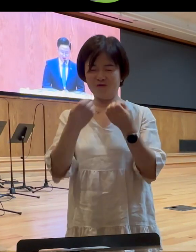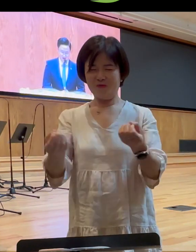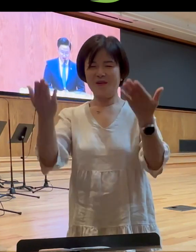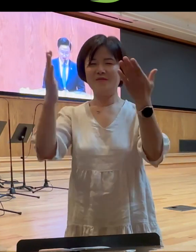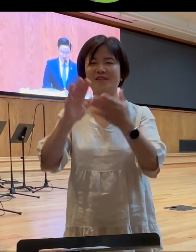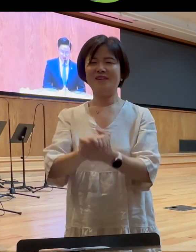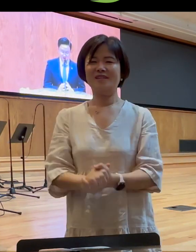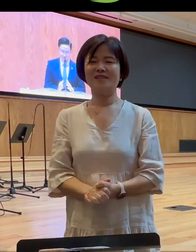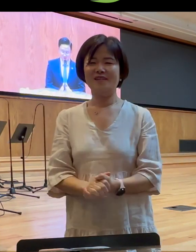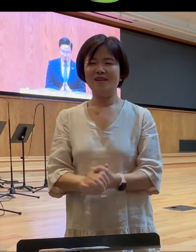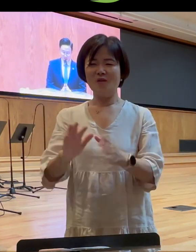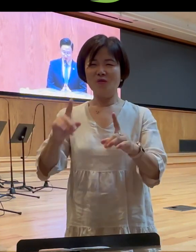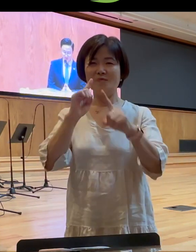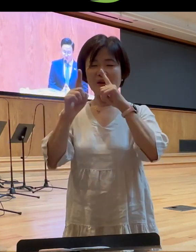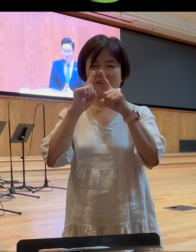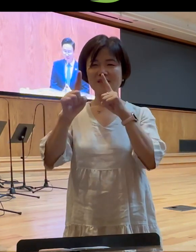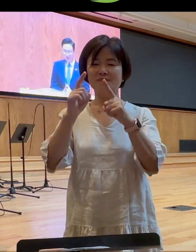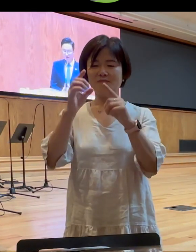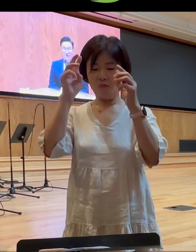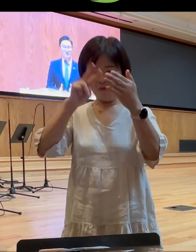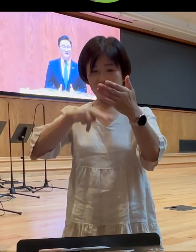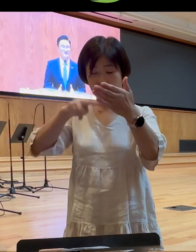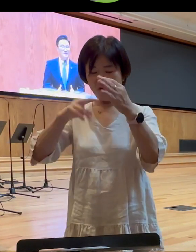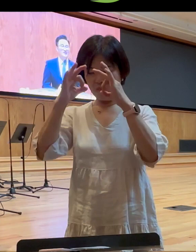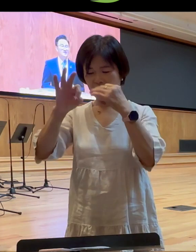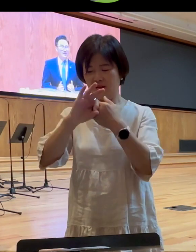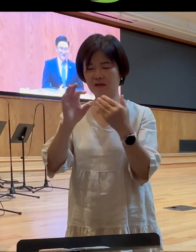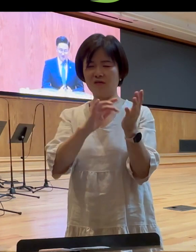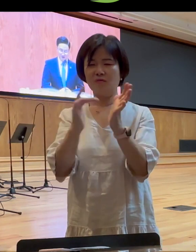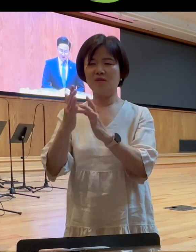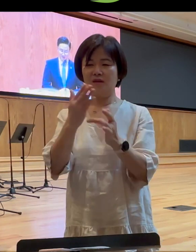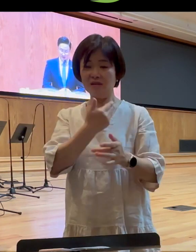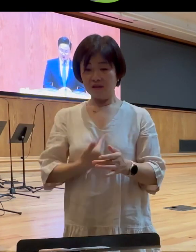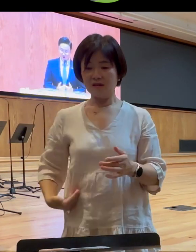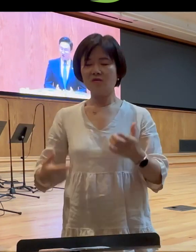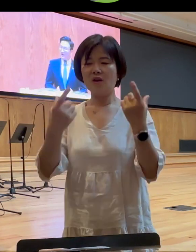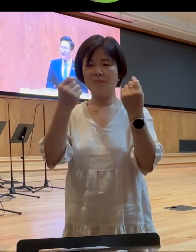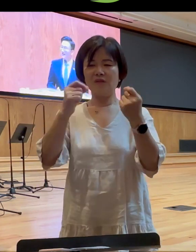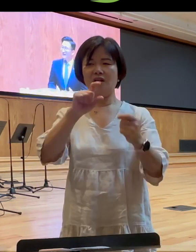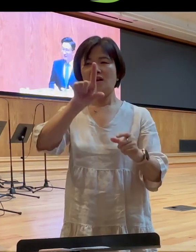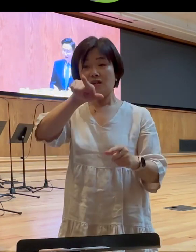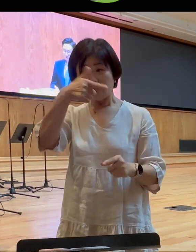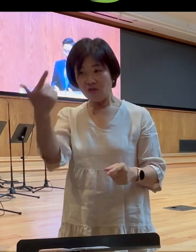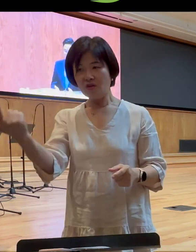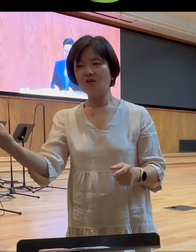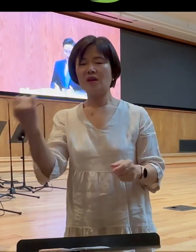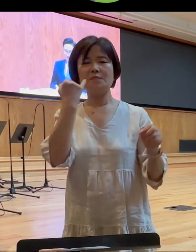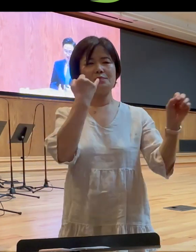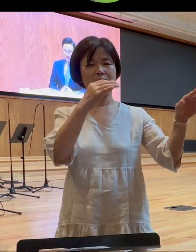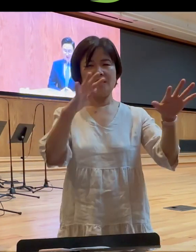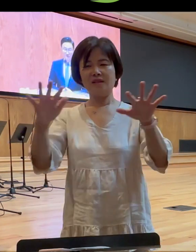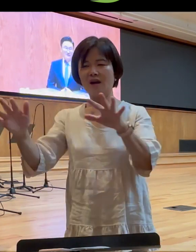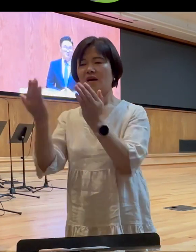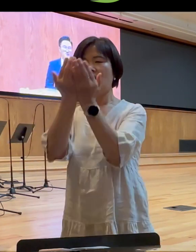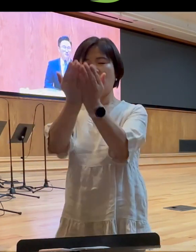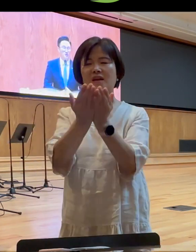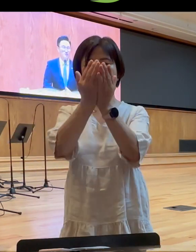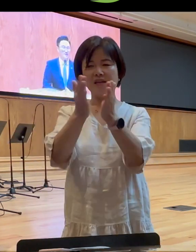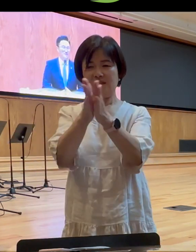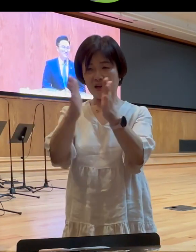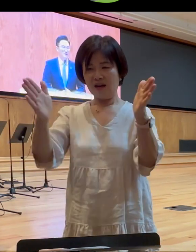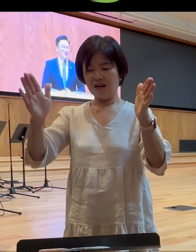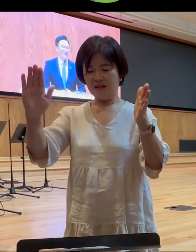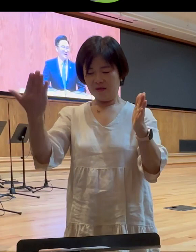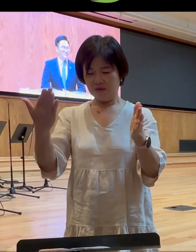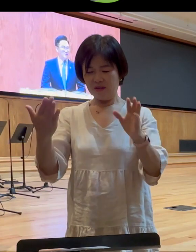축복합니다. 오늘 본문 말씀을 보면 예수님은 제자들과 함께 저녁에 갈릴리 바다 항해를 시작하십니다. 35절